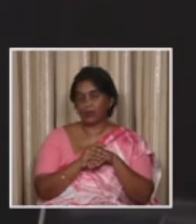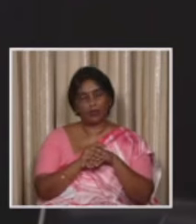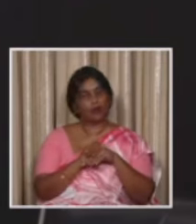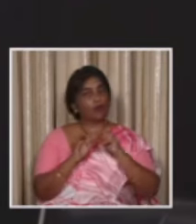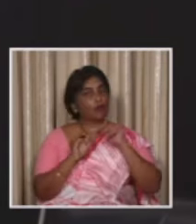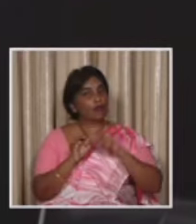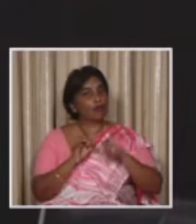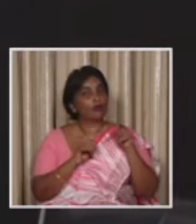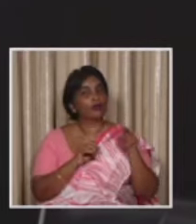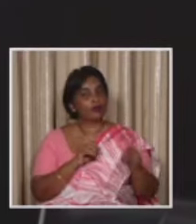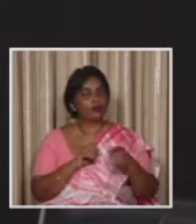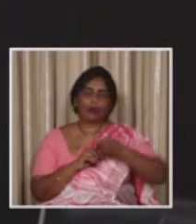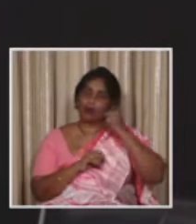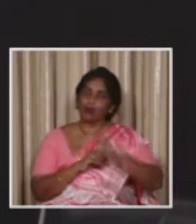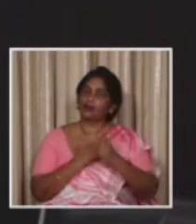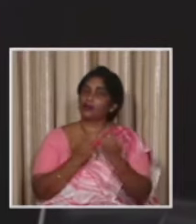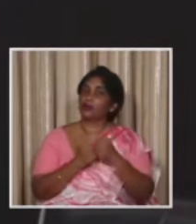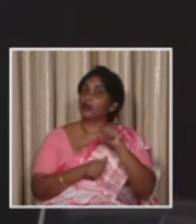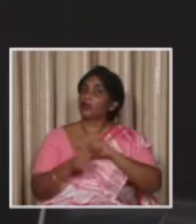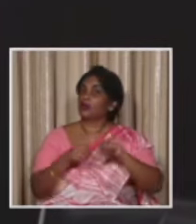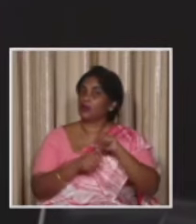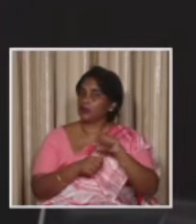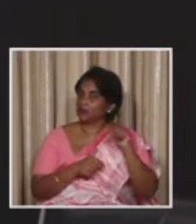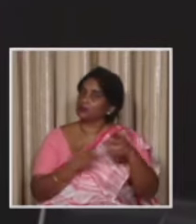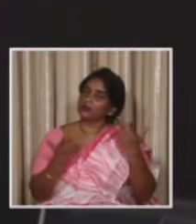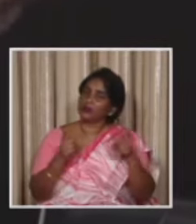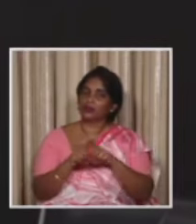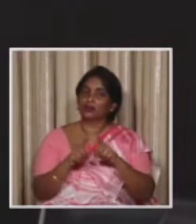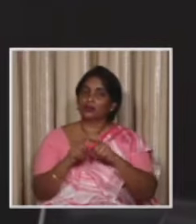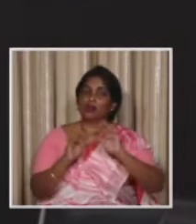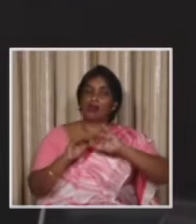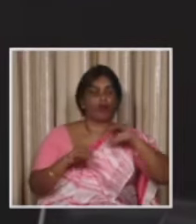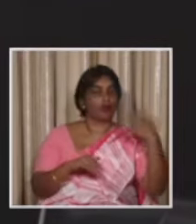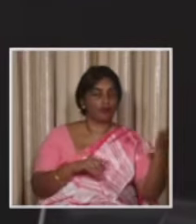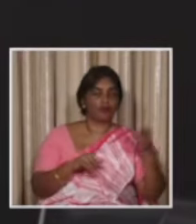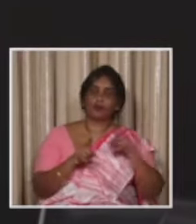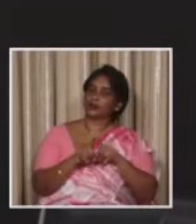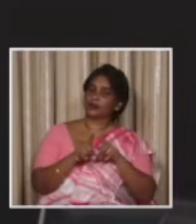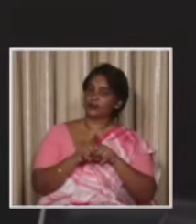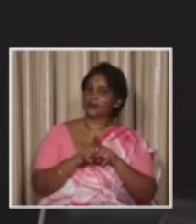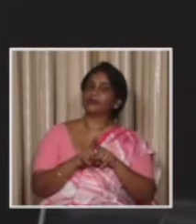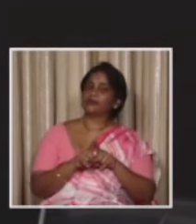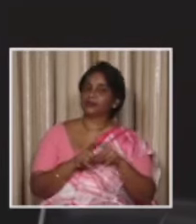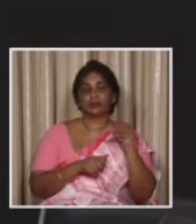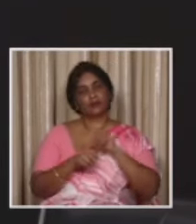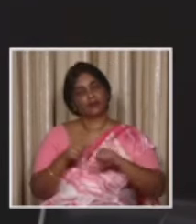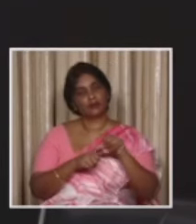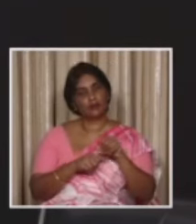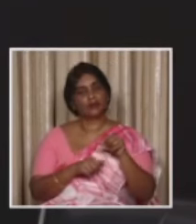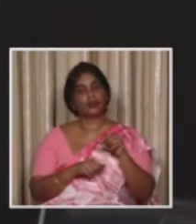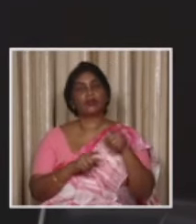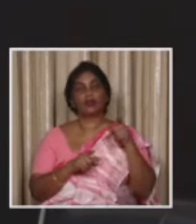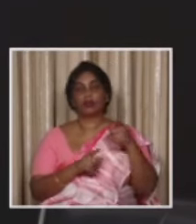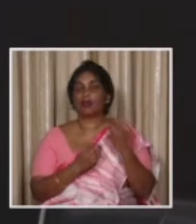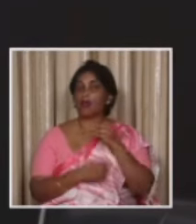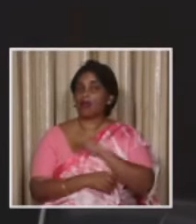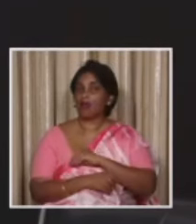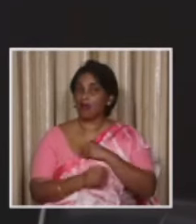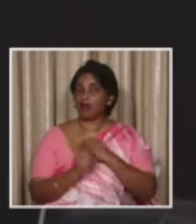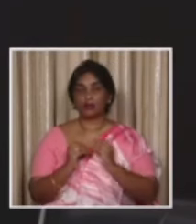සතුව තිබ්බ ඒ අනුමැතිය ගත් ආයතනවලට එහෙම නැත්නම් ඒ පිටින් ඊට පිටින් තිබ්බ ආයතනවලට ඒ අයගේ ආදායම